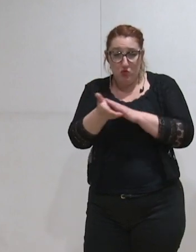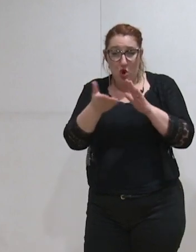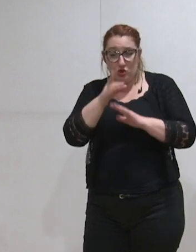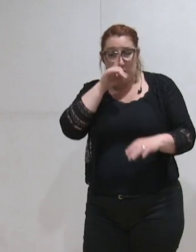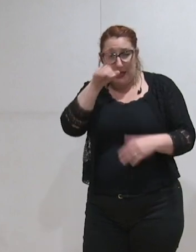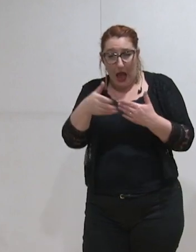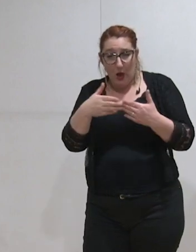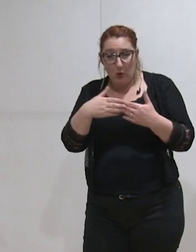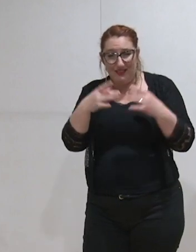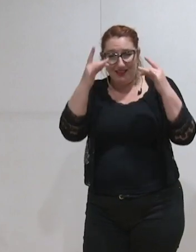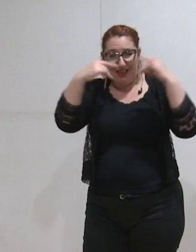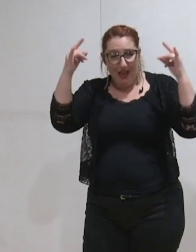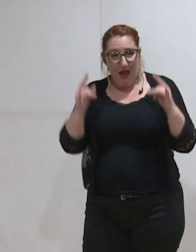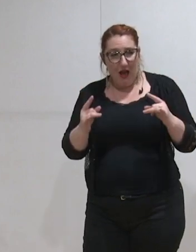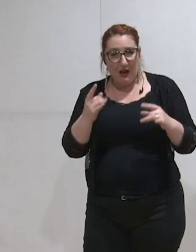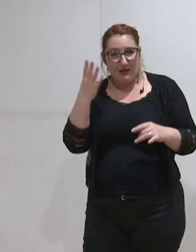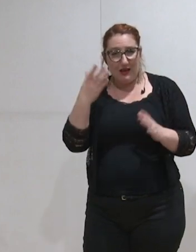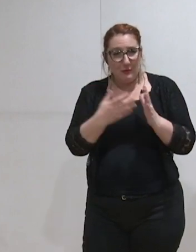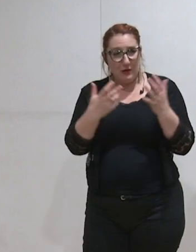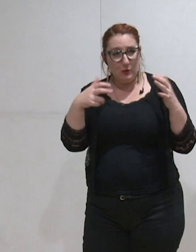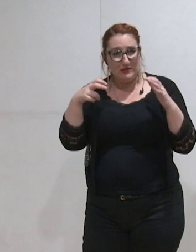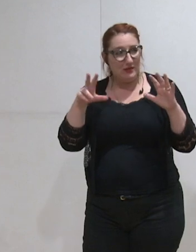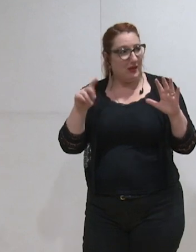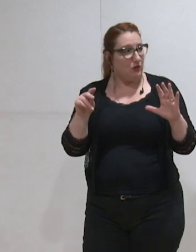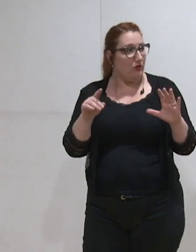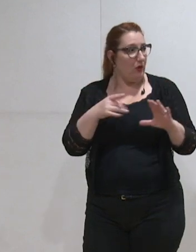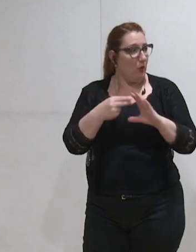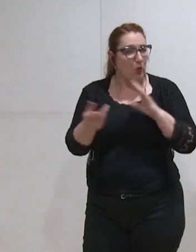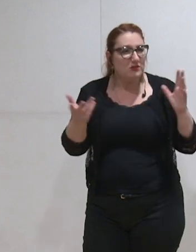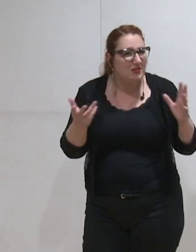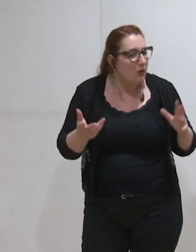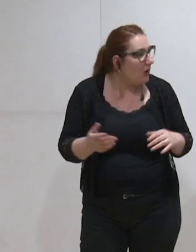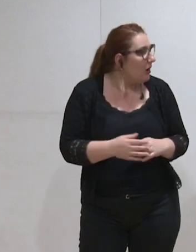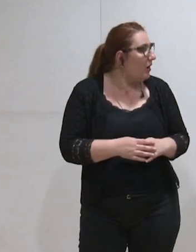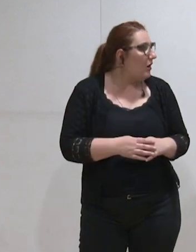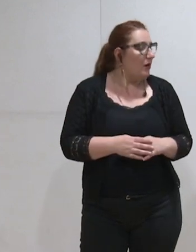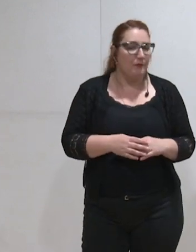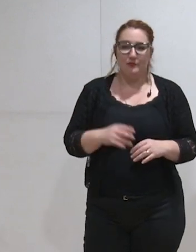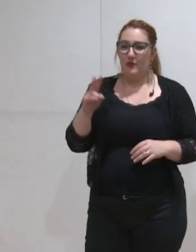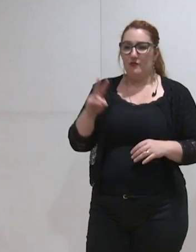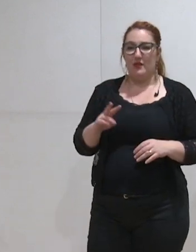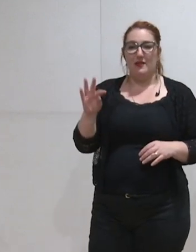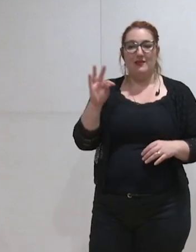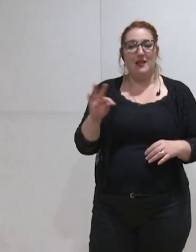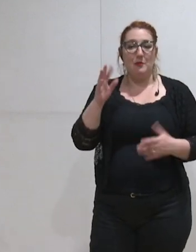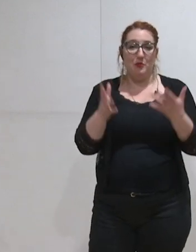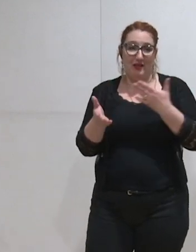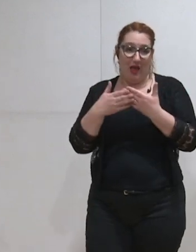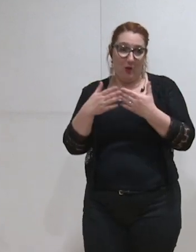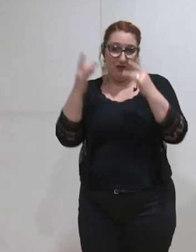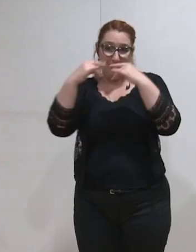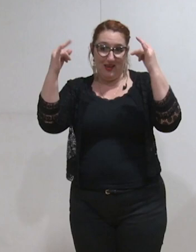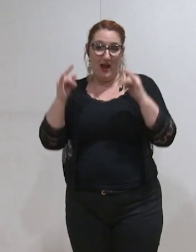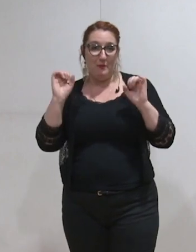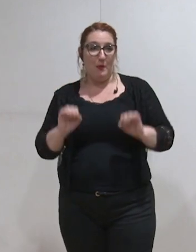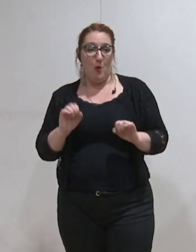84800 € c'est quoi cette affaire alors en fait la tamellerie elle est peut-être à côté des Halles mais vous pouvez promener un